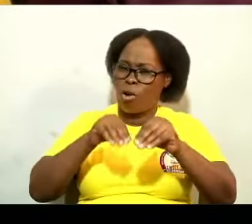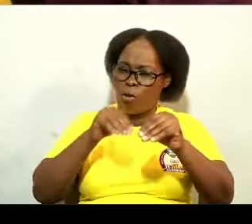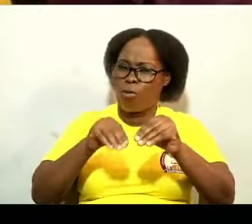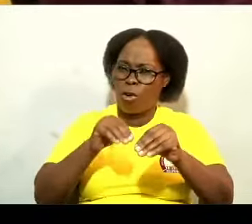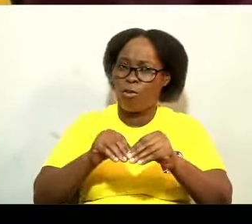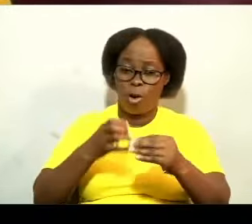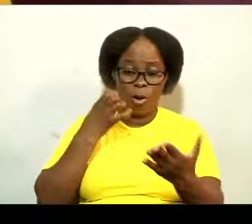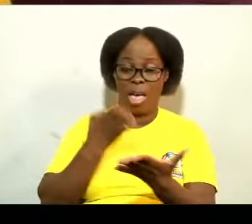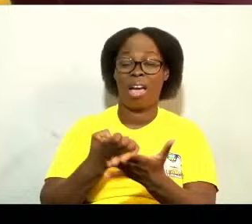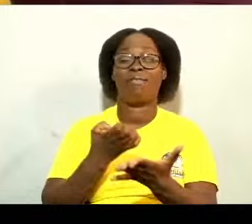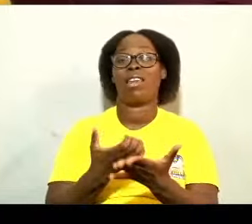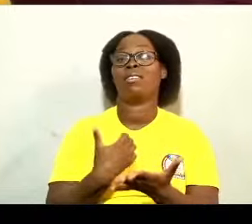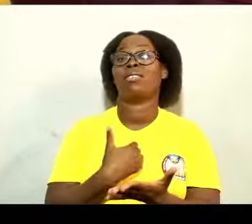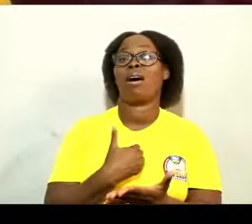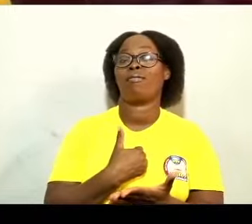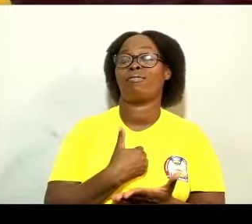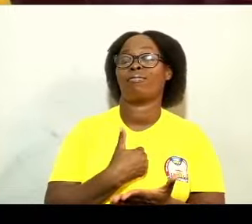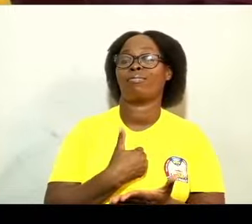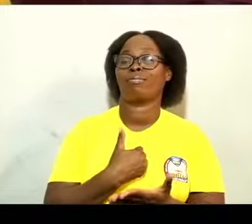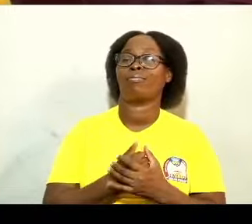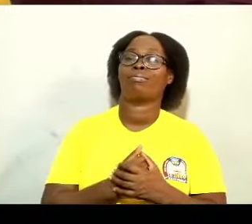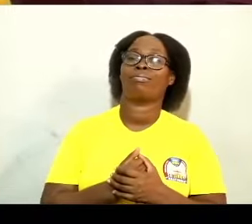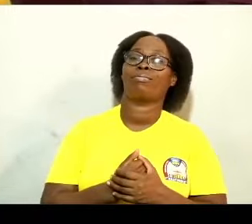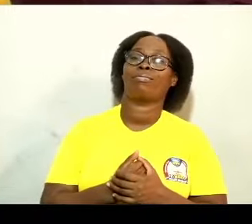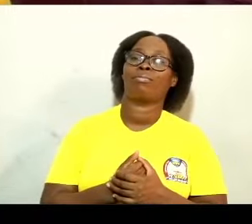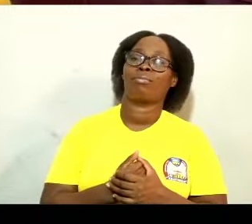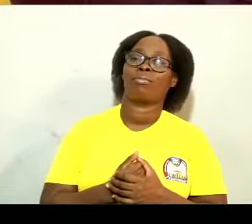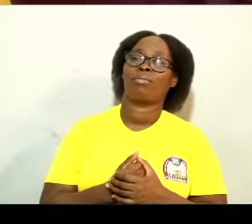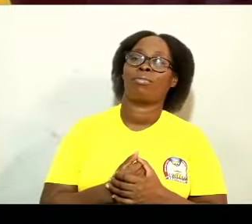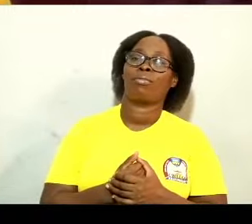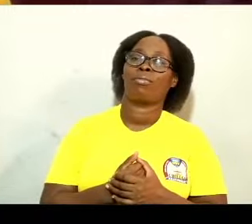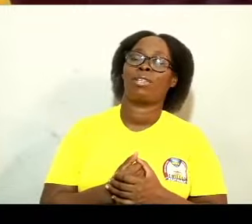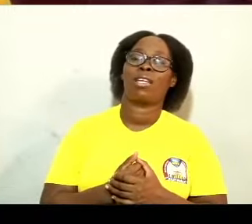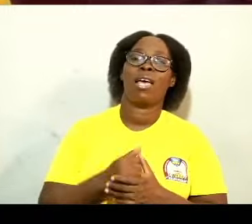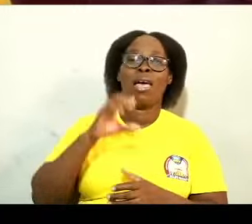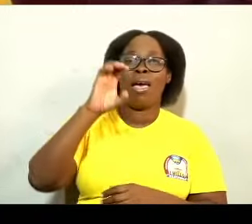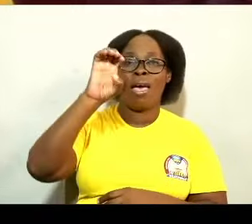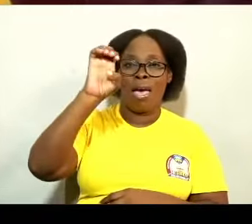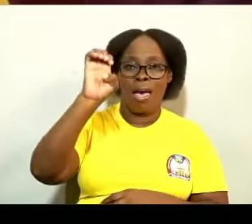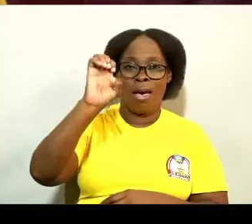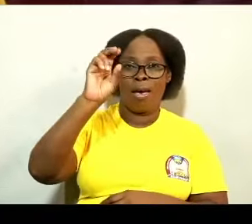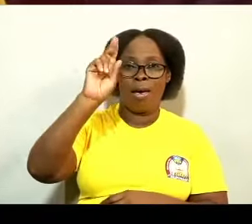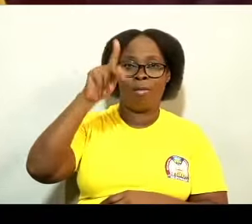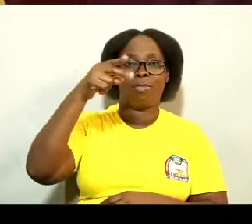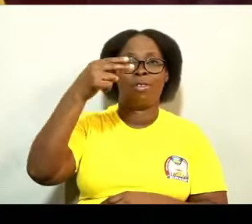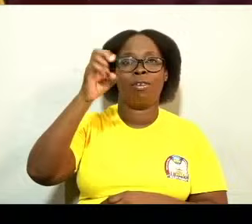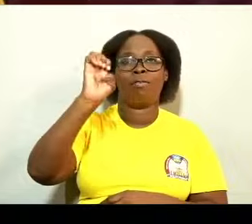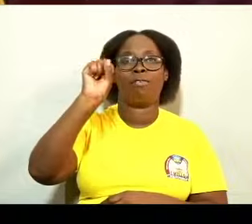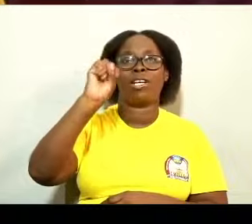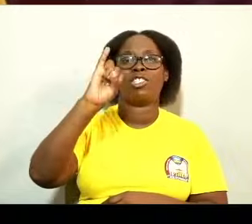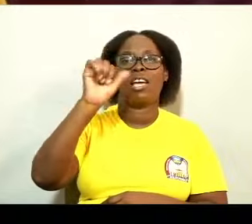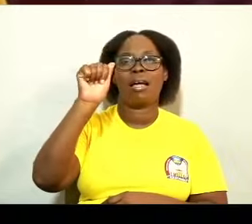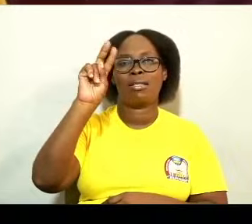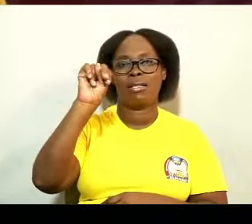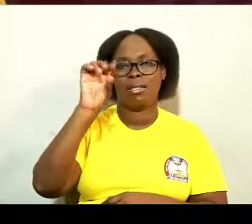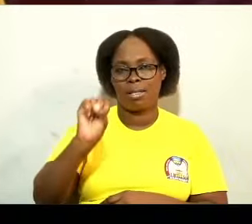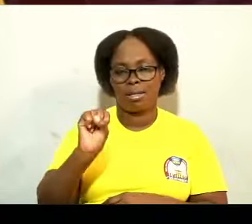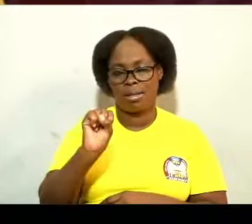Tudhibitishe kwamba hii ndio inayoanza kwenye ubao wa pili. Nenda wa Efeso. Nenda wa Efeso.